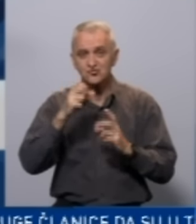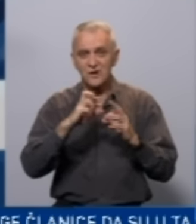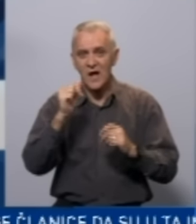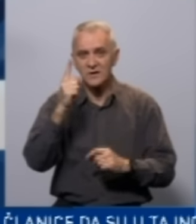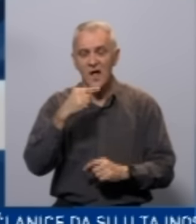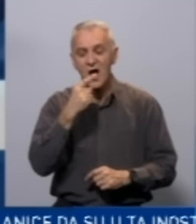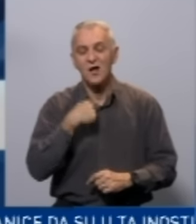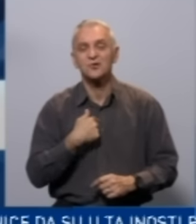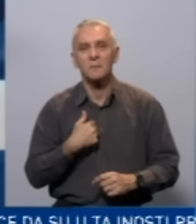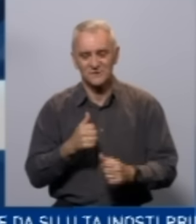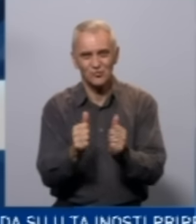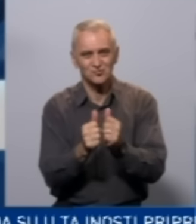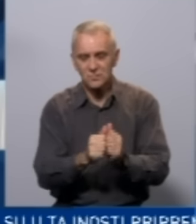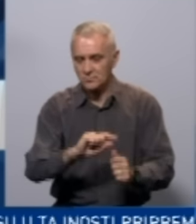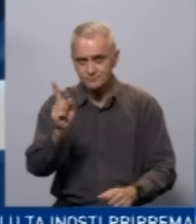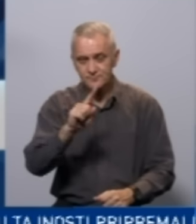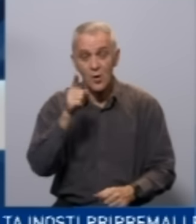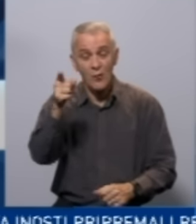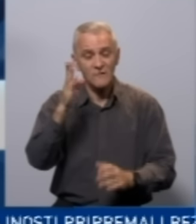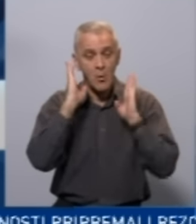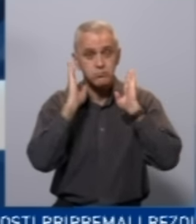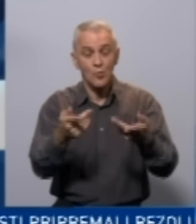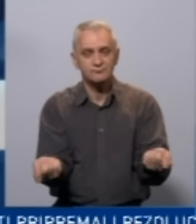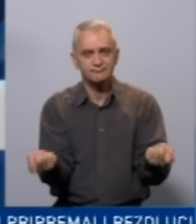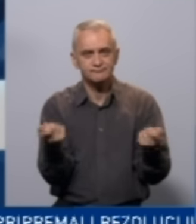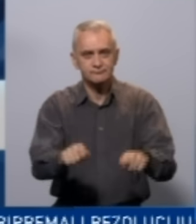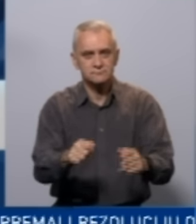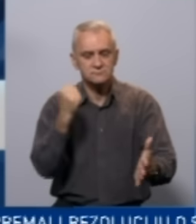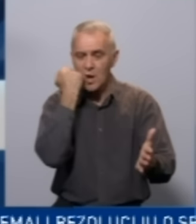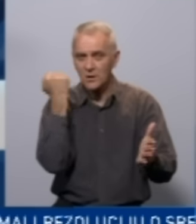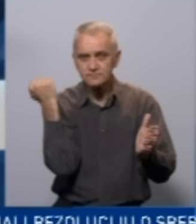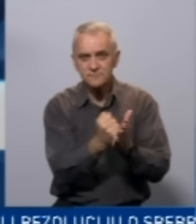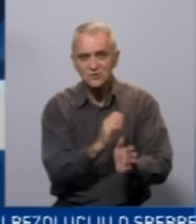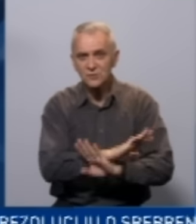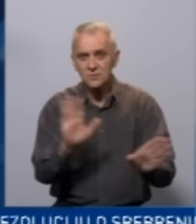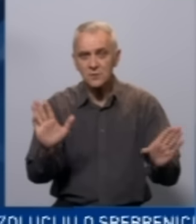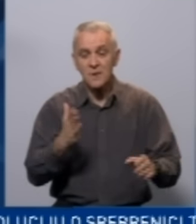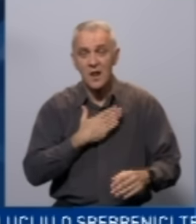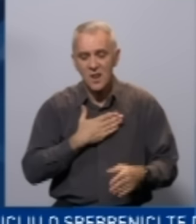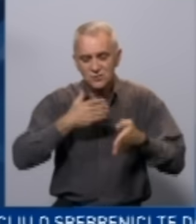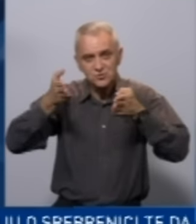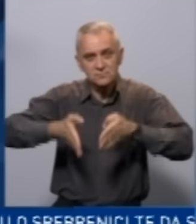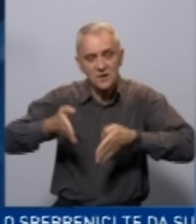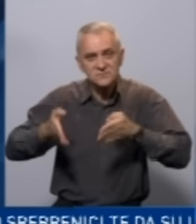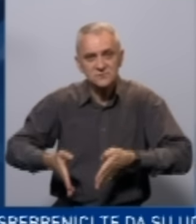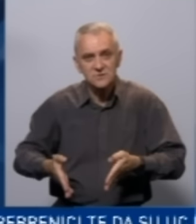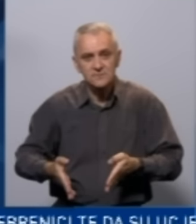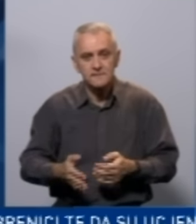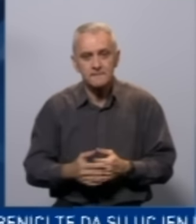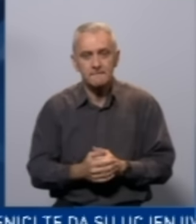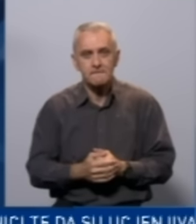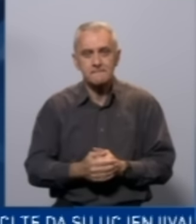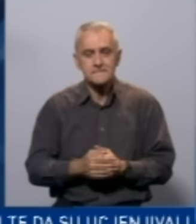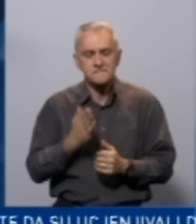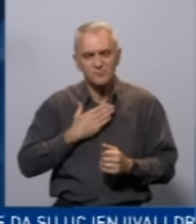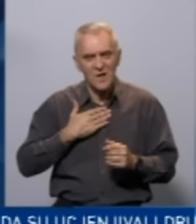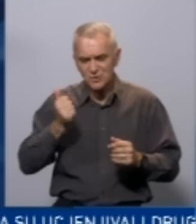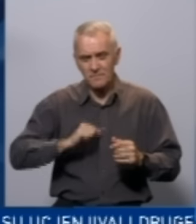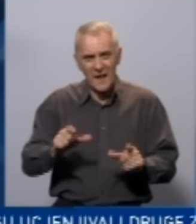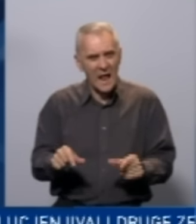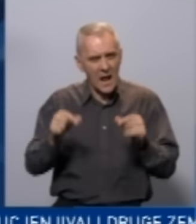da su s nama. Njima put je zatvoren za pečeće što se tiče naših mezara, naših dole, oni nišana,